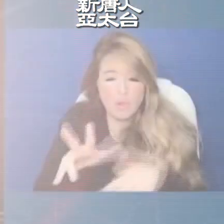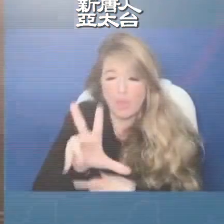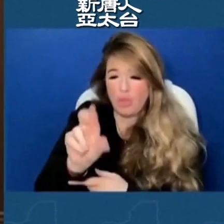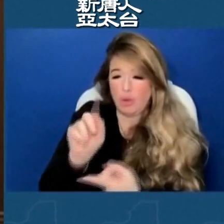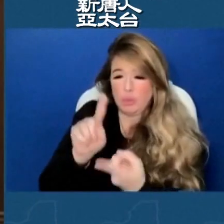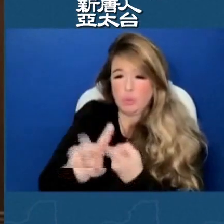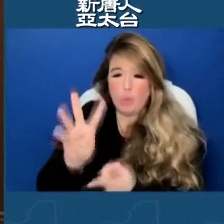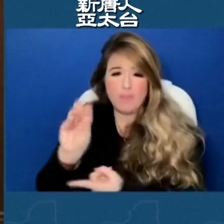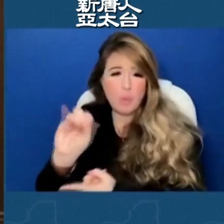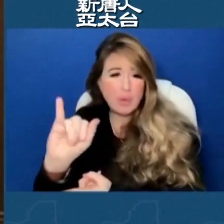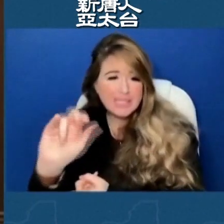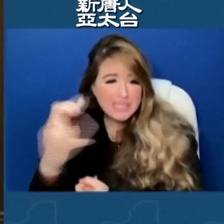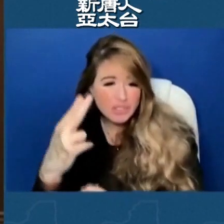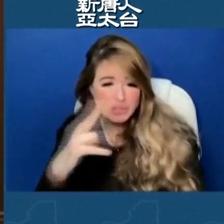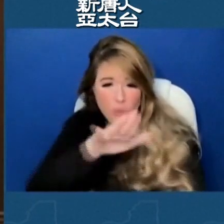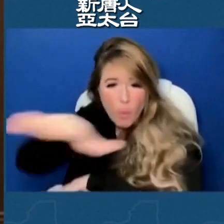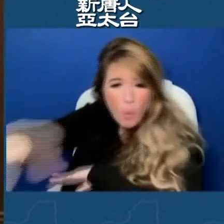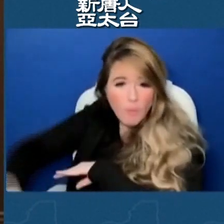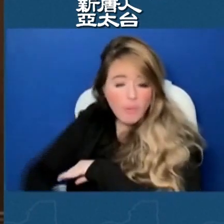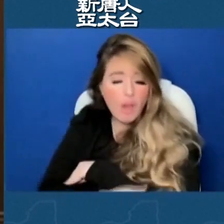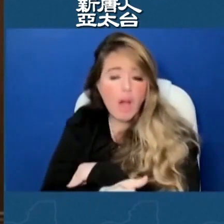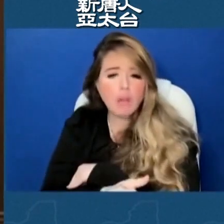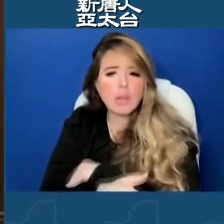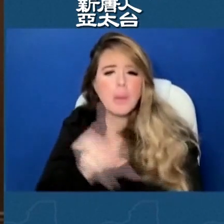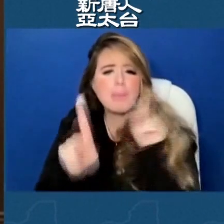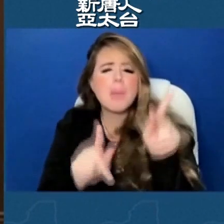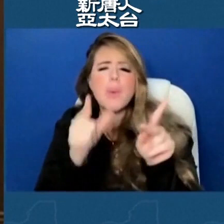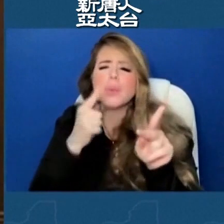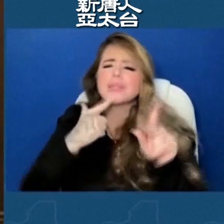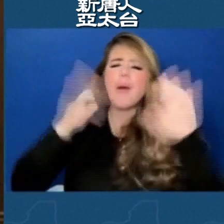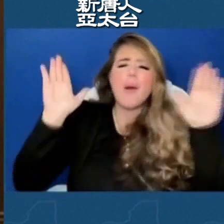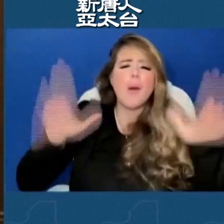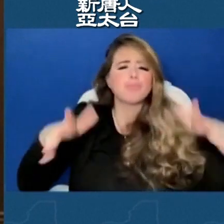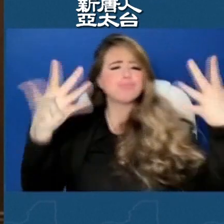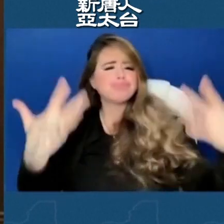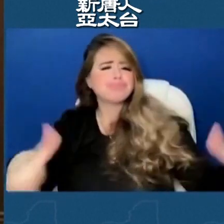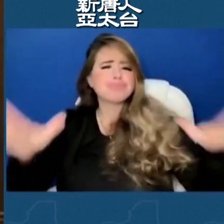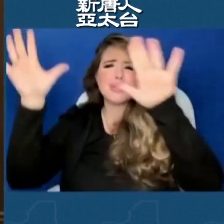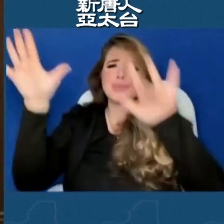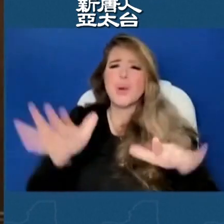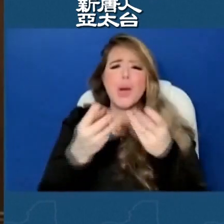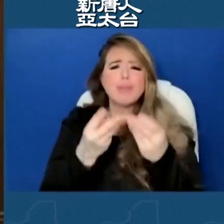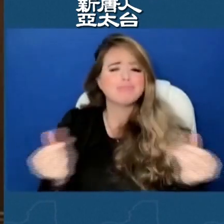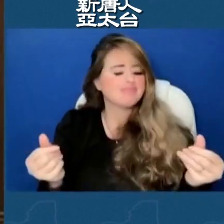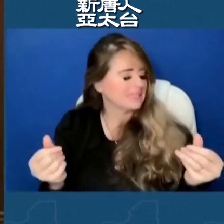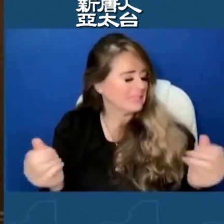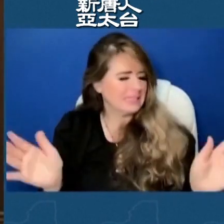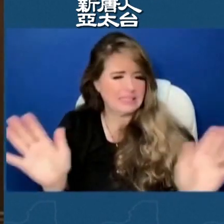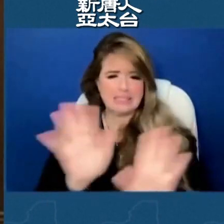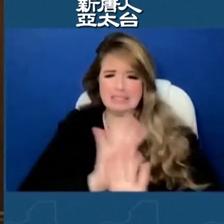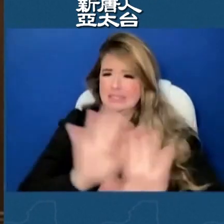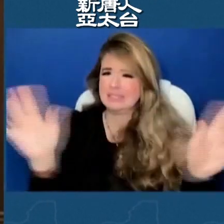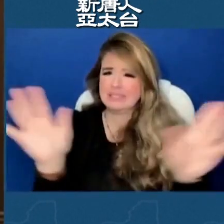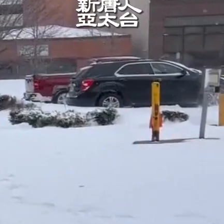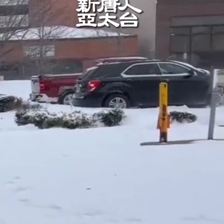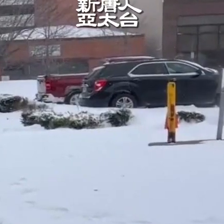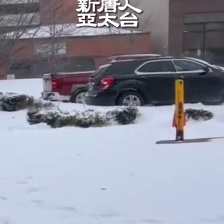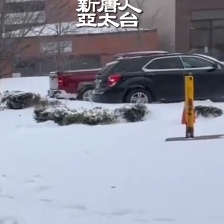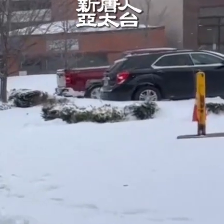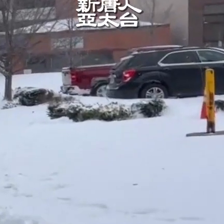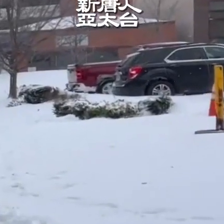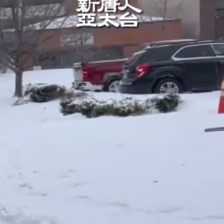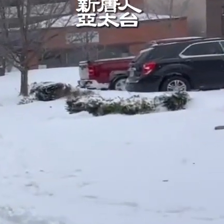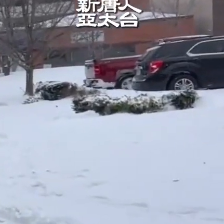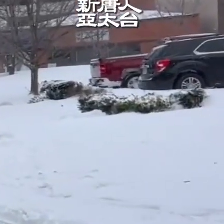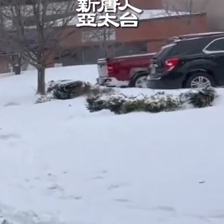6 to 12 inches. So anyone who declares victory and says it's over, it is way too early to say this is at its completion of. 截